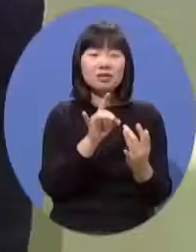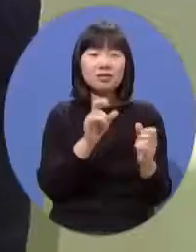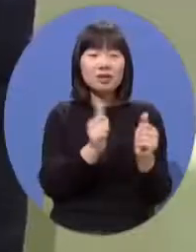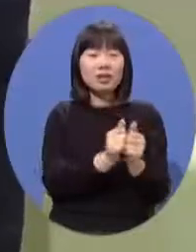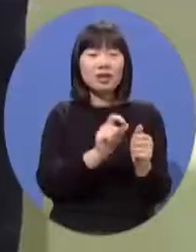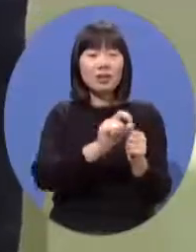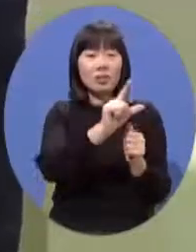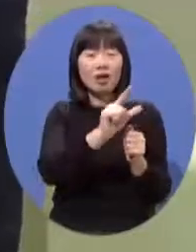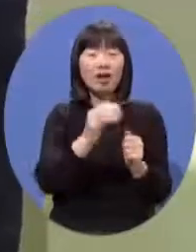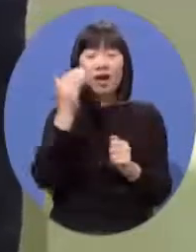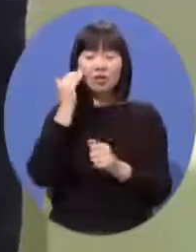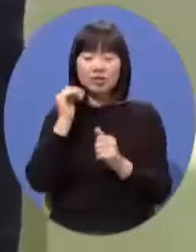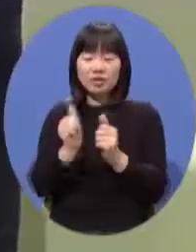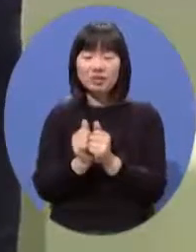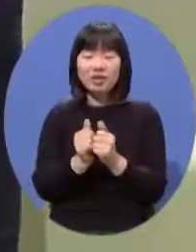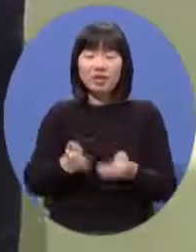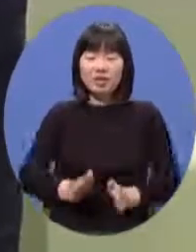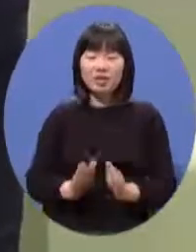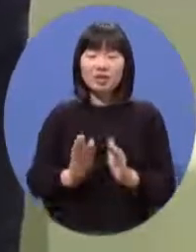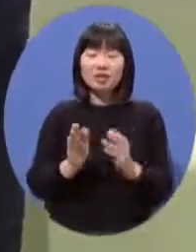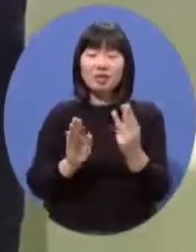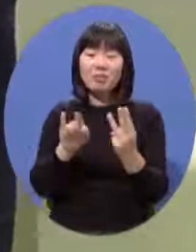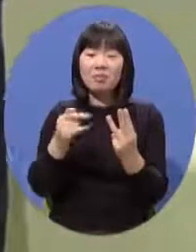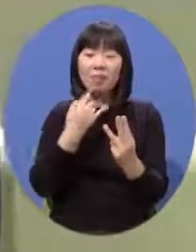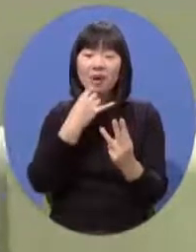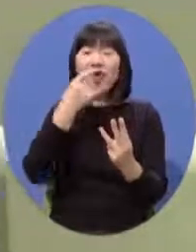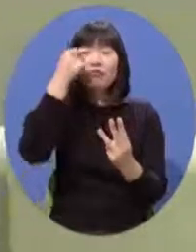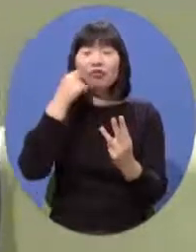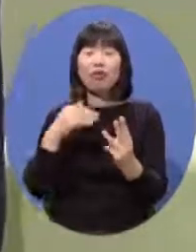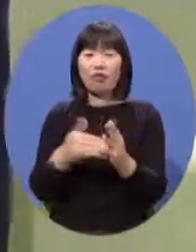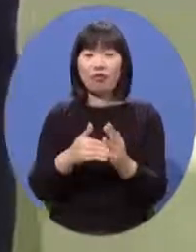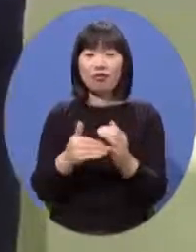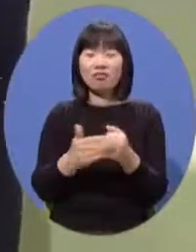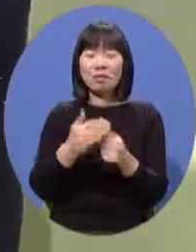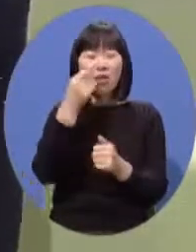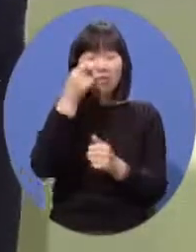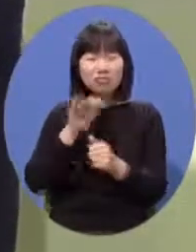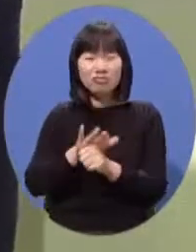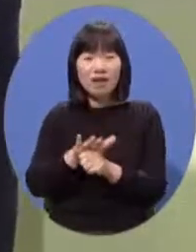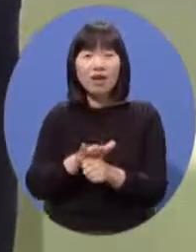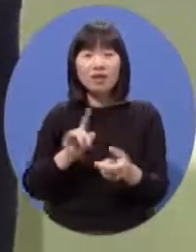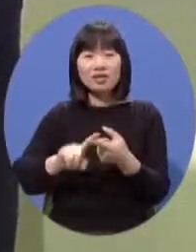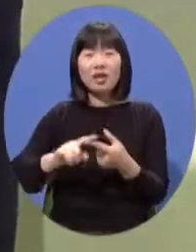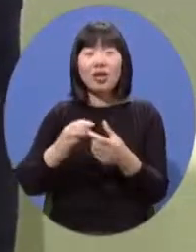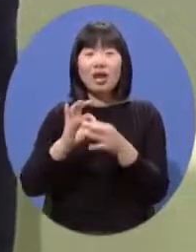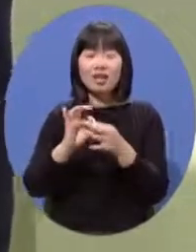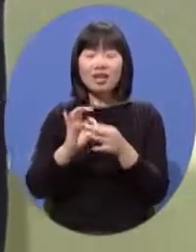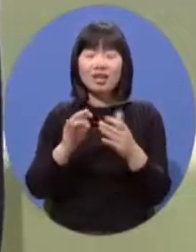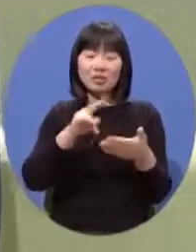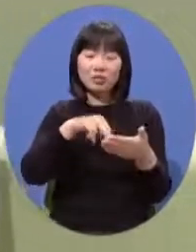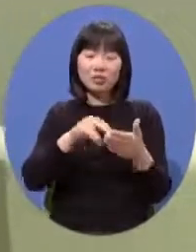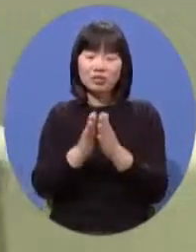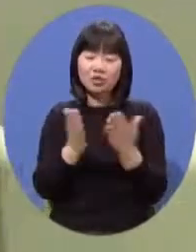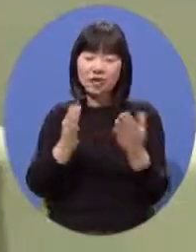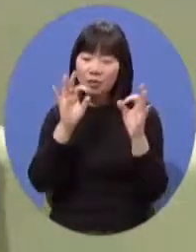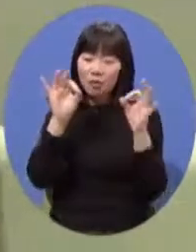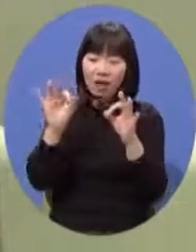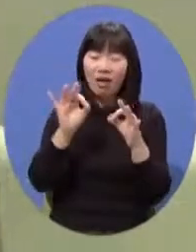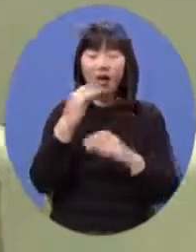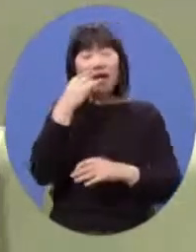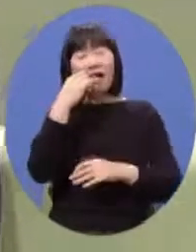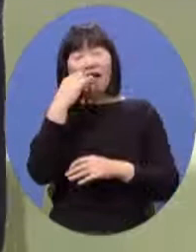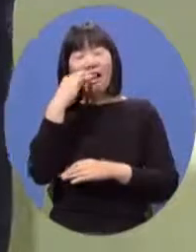남자 태어나서 세 번밖에 못 운대잖아요. 얼마나 불쌍해요. 그래서 제가 이거와 관련돼서 읽었던 어떤 책 중에 좀